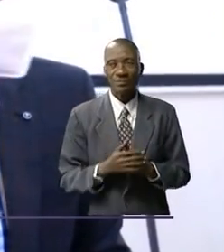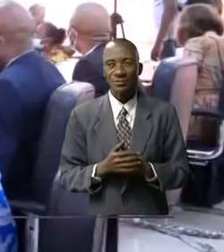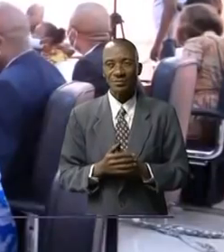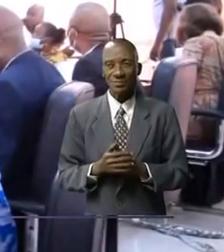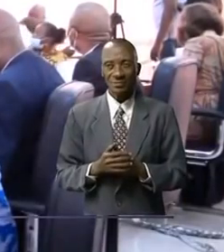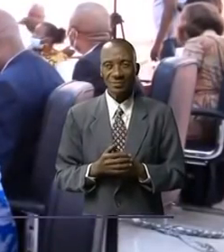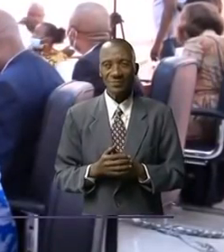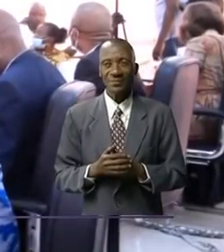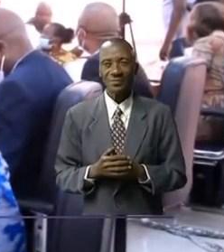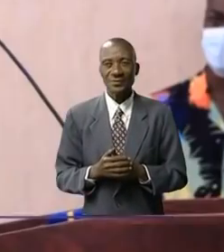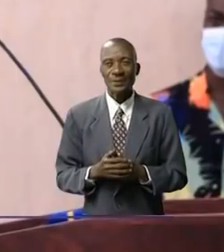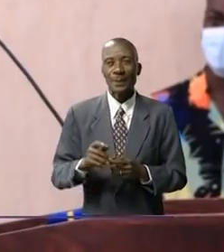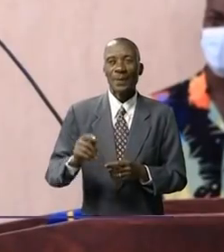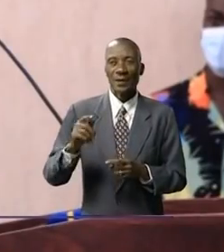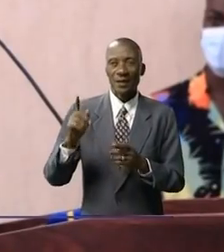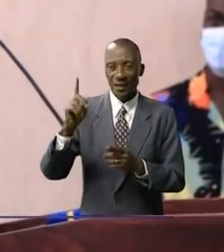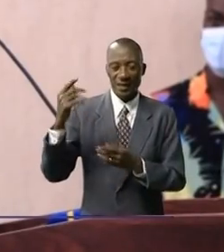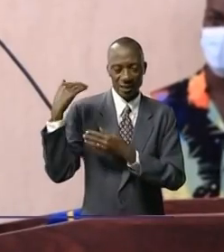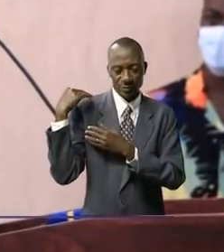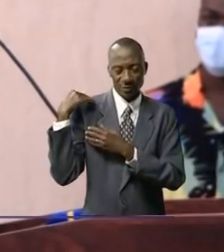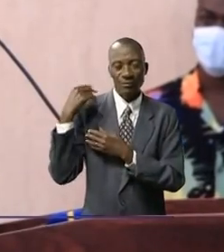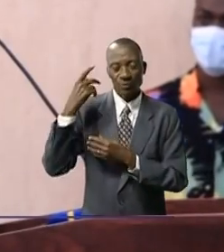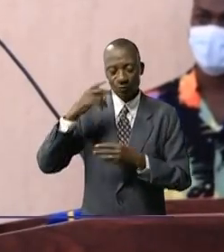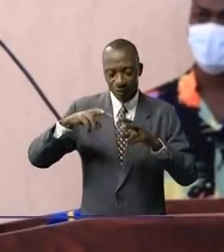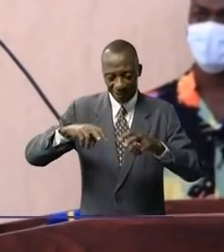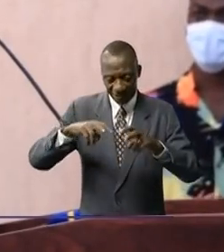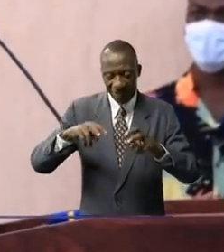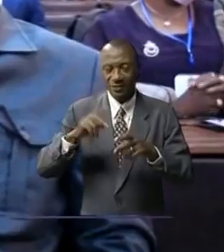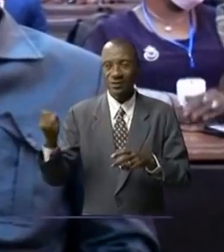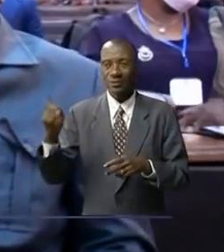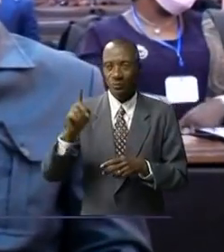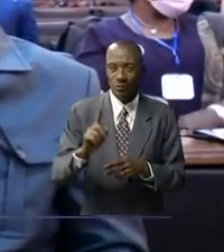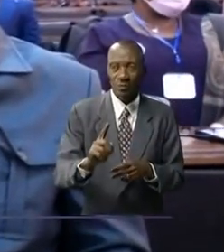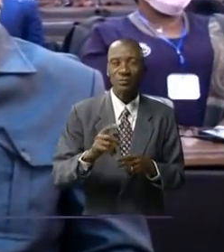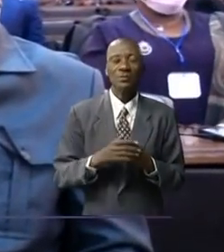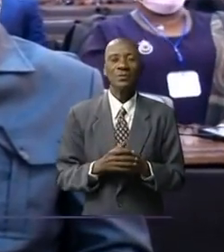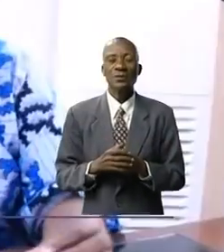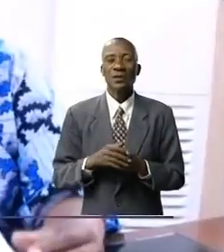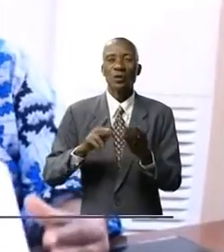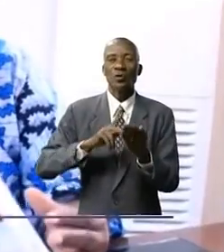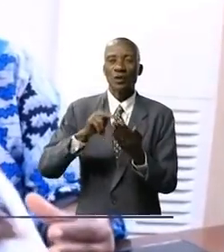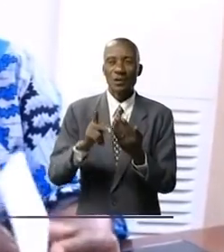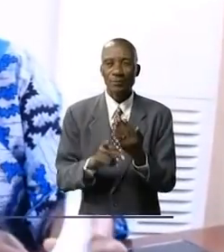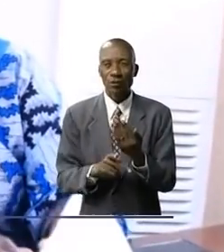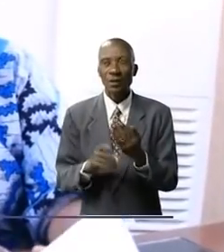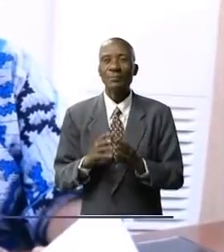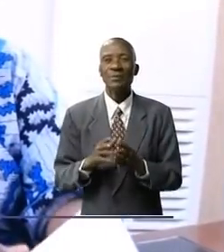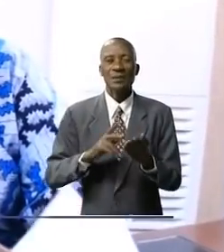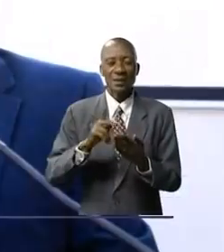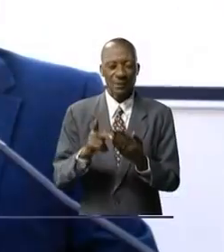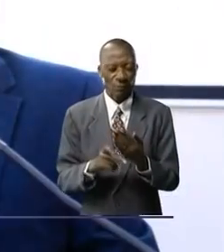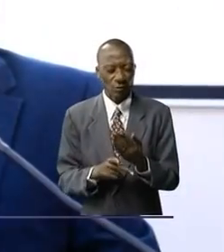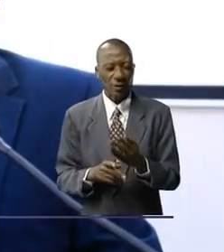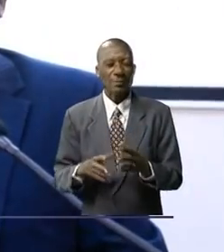général chargé des recherches et les autres autorités académiques. Il faut noter que ce programme se réalise avec l'apport financier